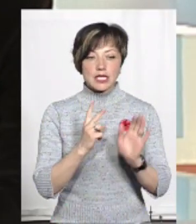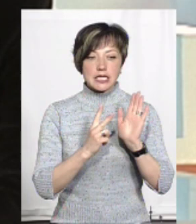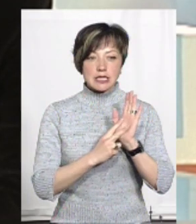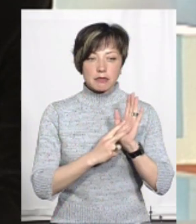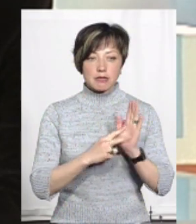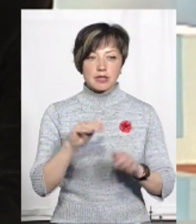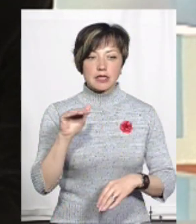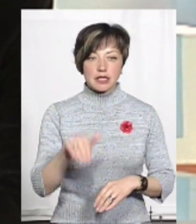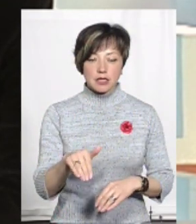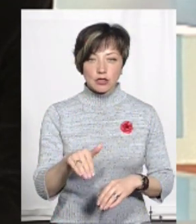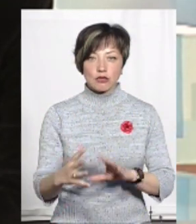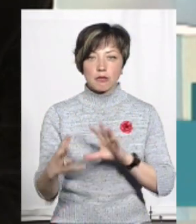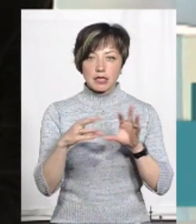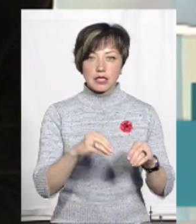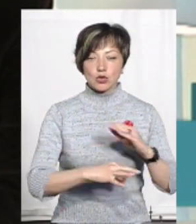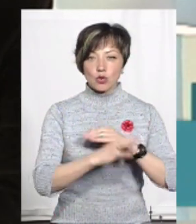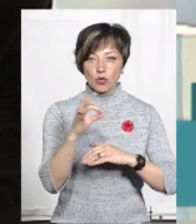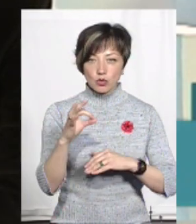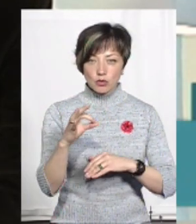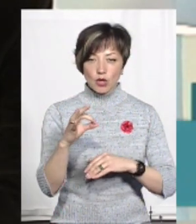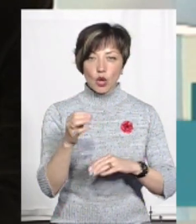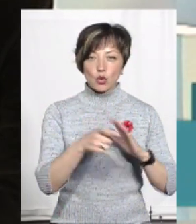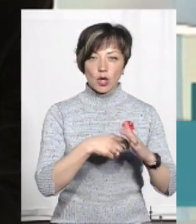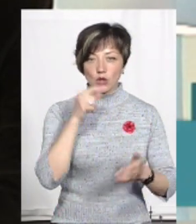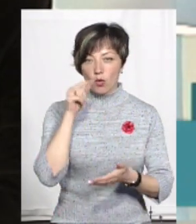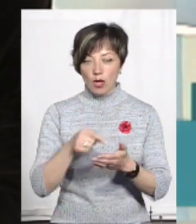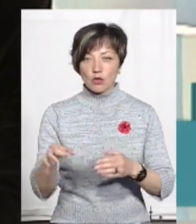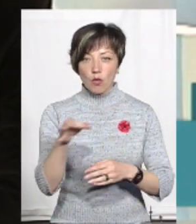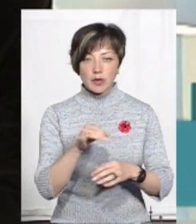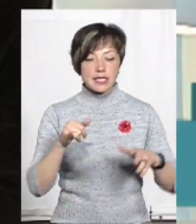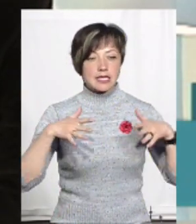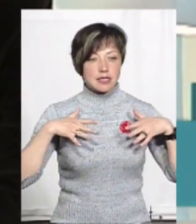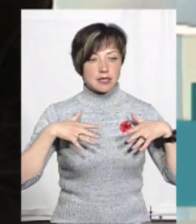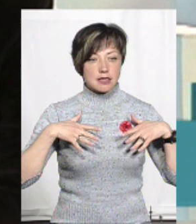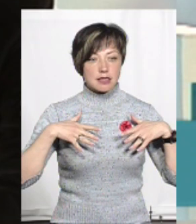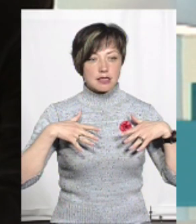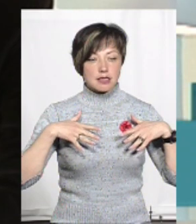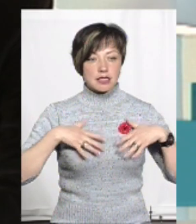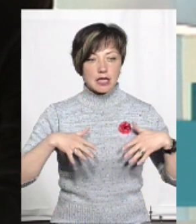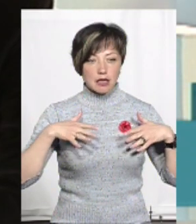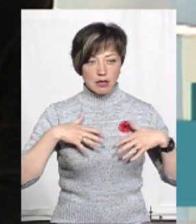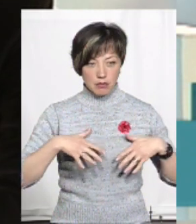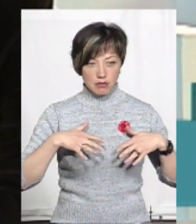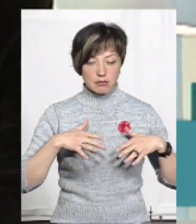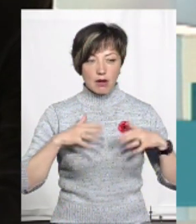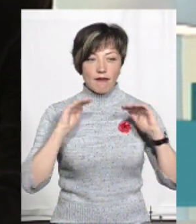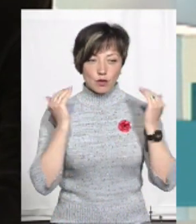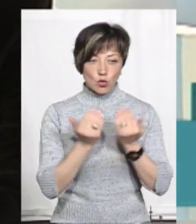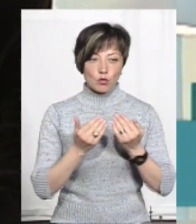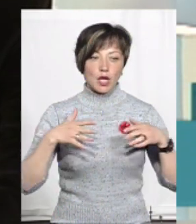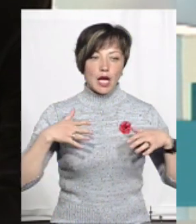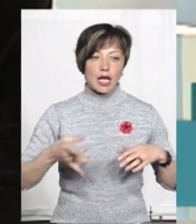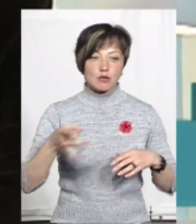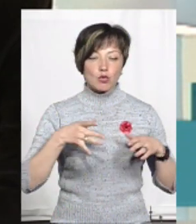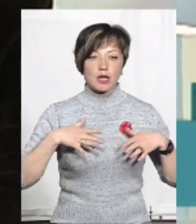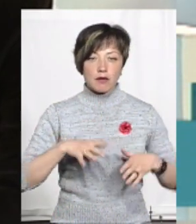7 тисяч переселенців зі Сходу, з Донецької, Луганської області, а також з Автономної Республіки Крим.